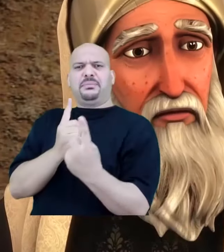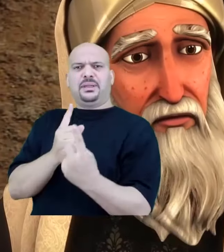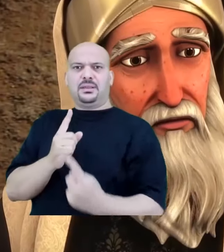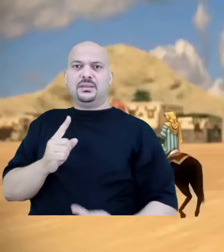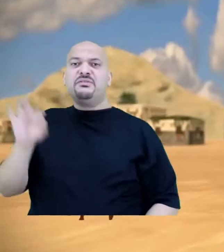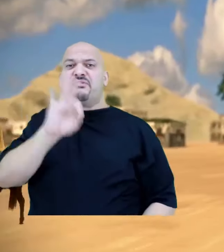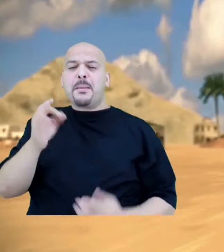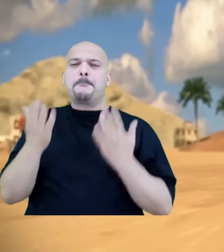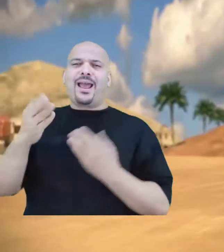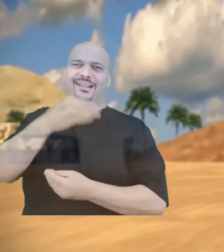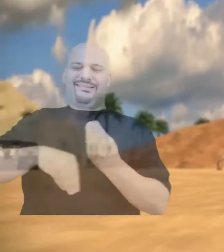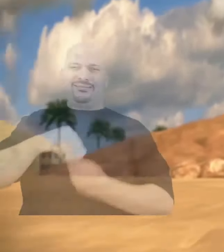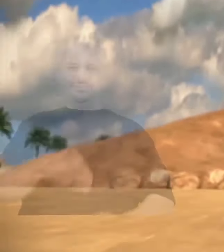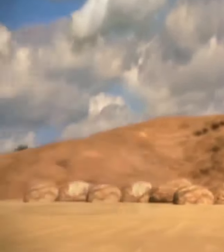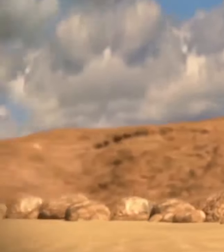الحجاز.